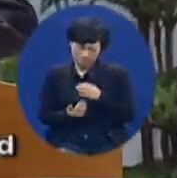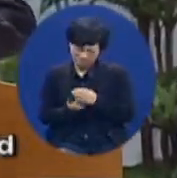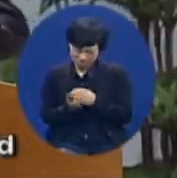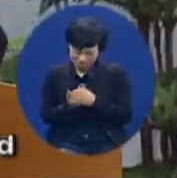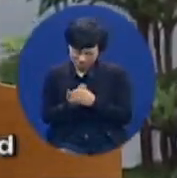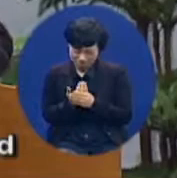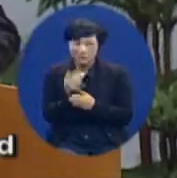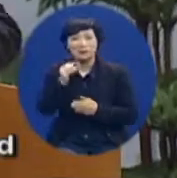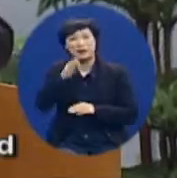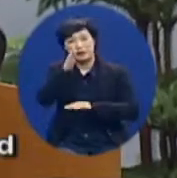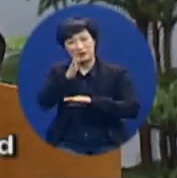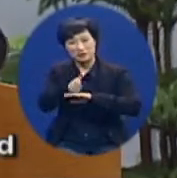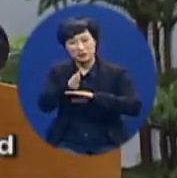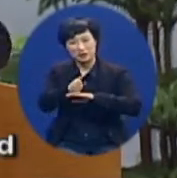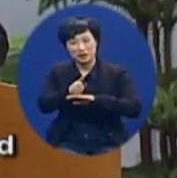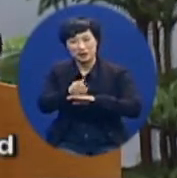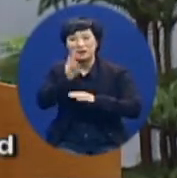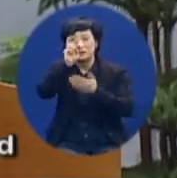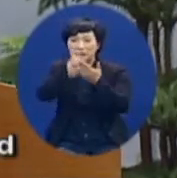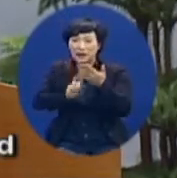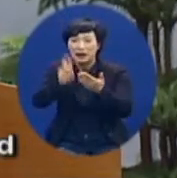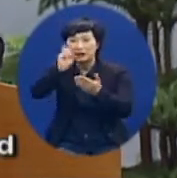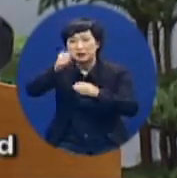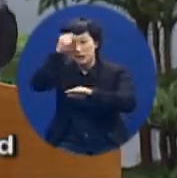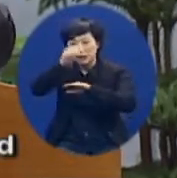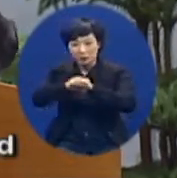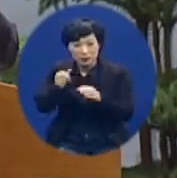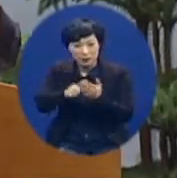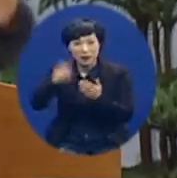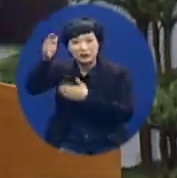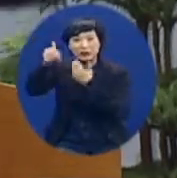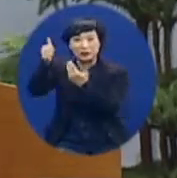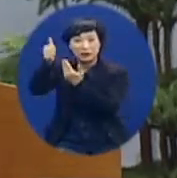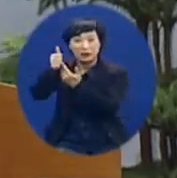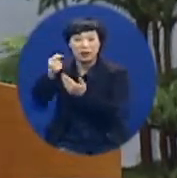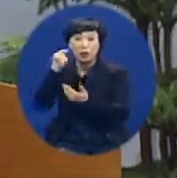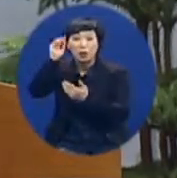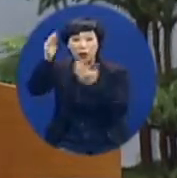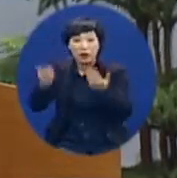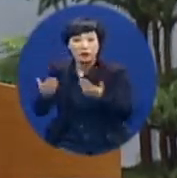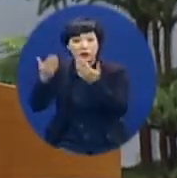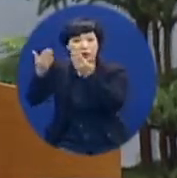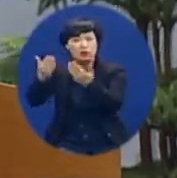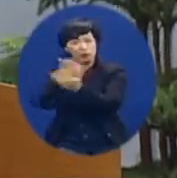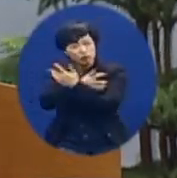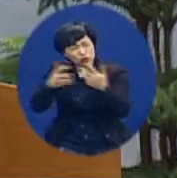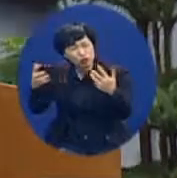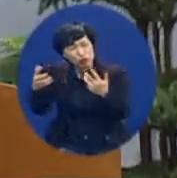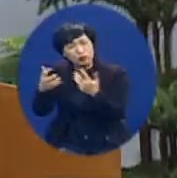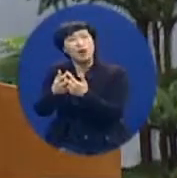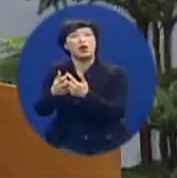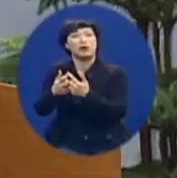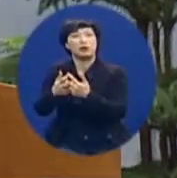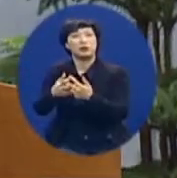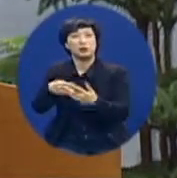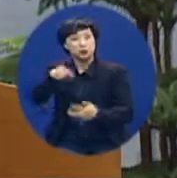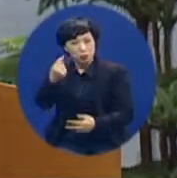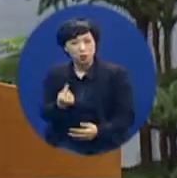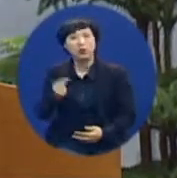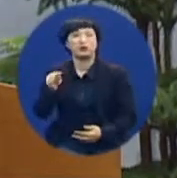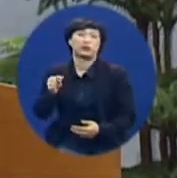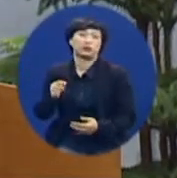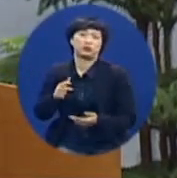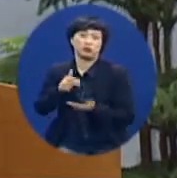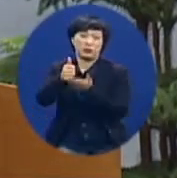북받쳐오르는 감사와 찬양과 이물과 하나님을 향한 영광이 가장해도